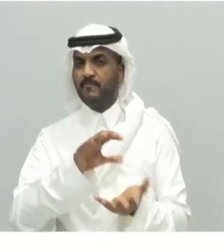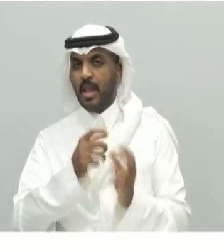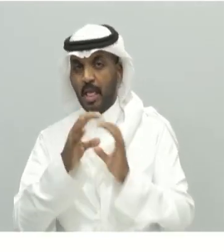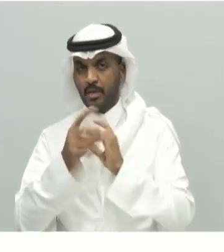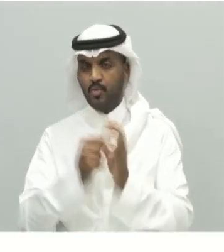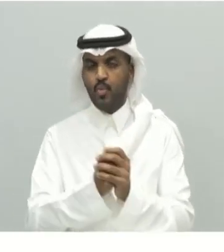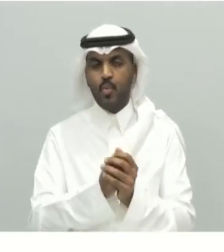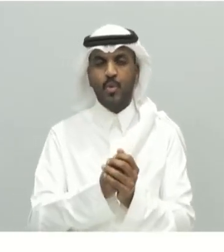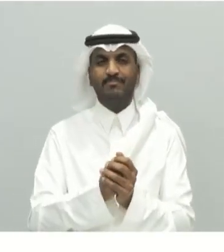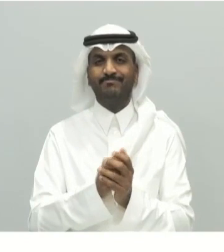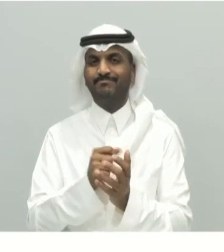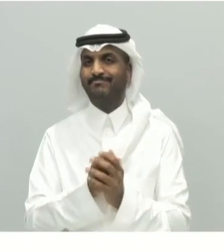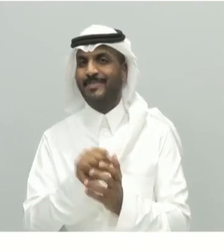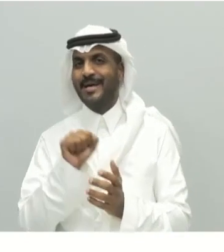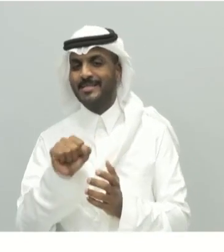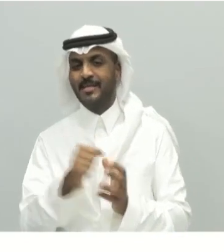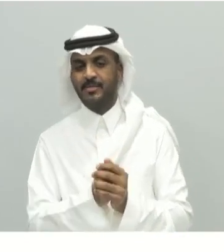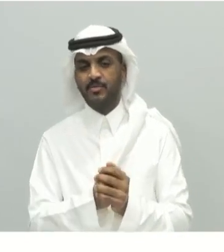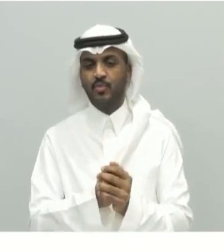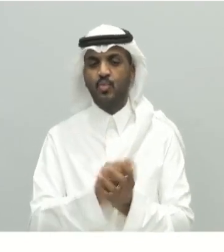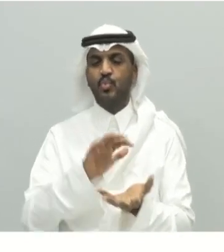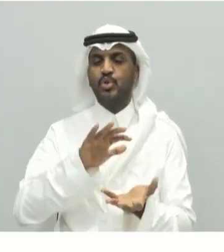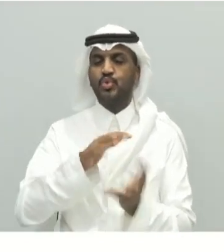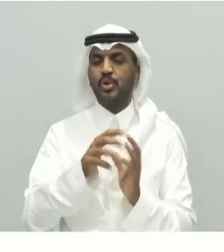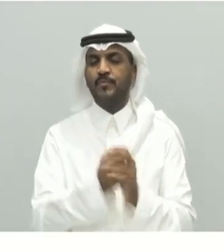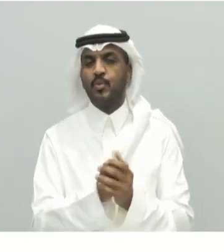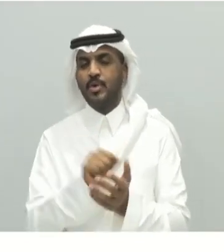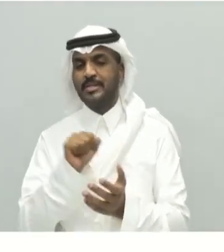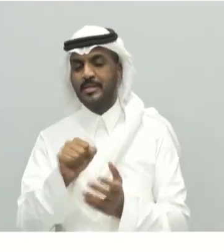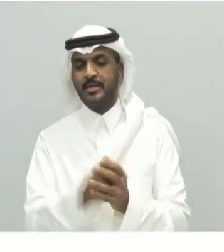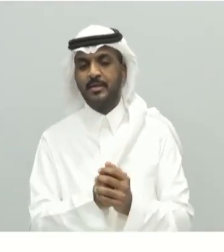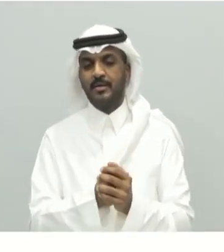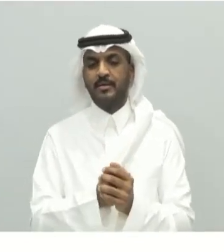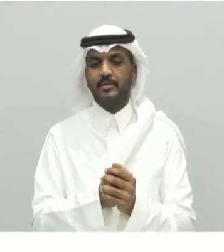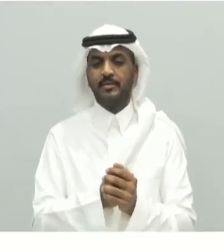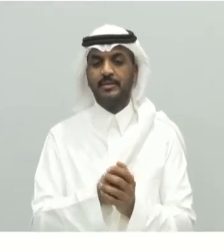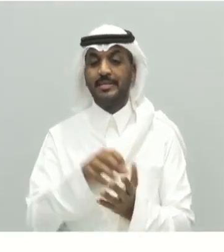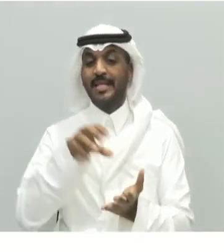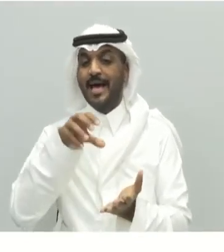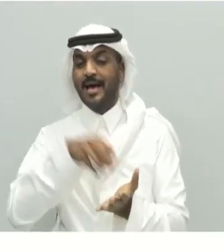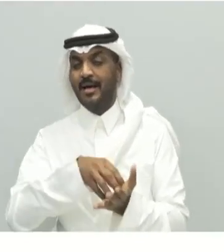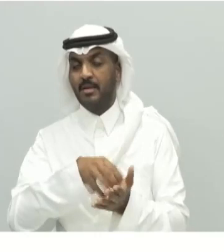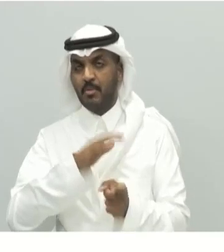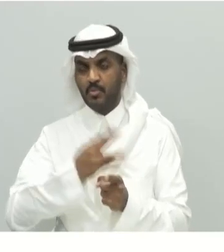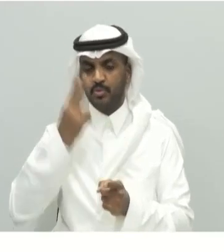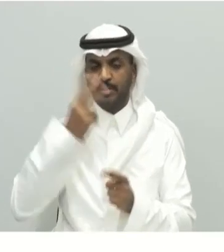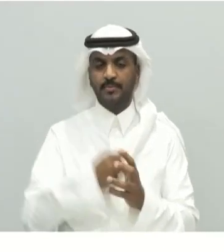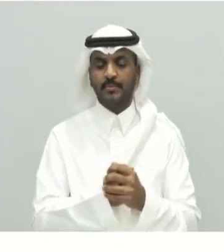وخصائصه ولدينا الموقع الجغرافي وخصائصه موقع الفلكي تقع المملكه العربيه